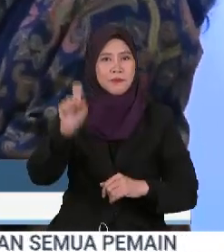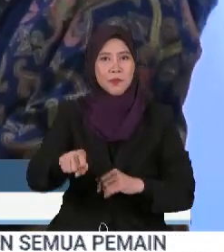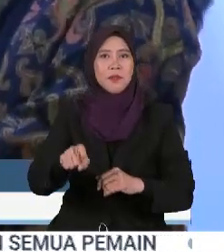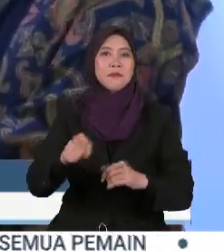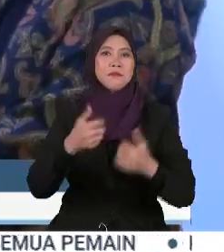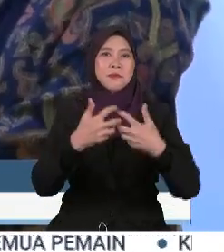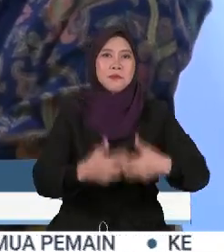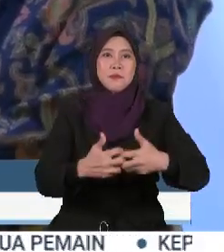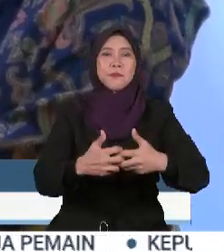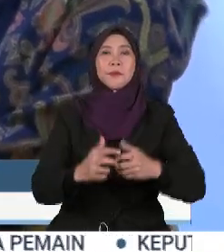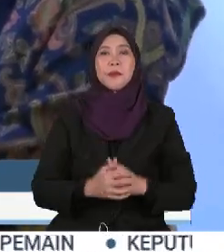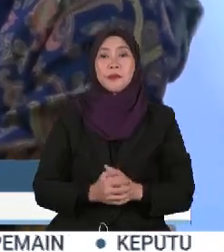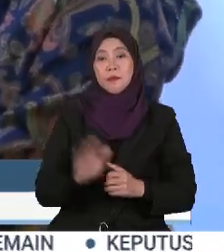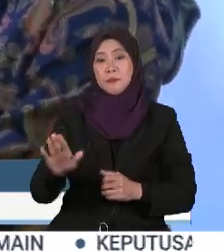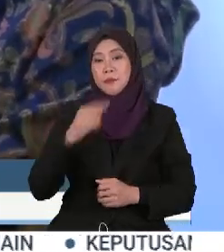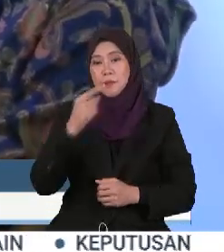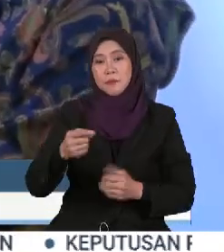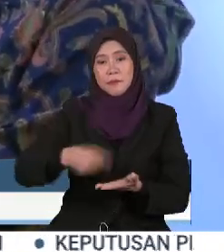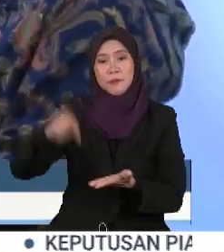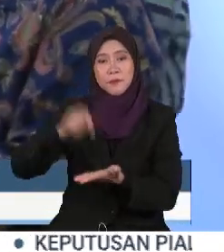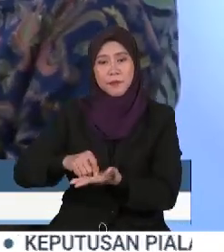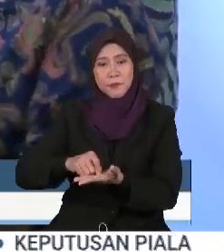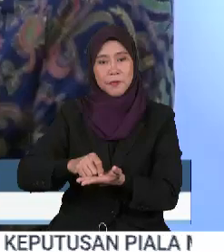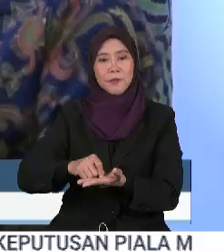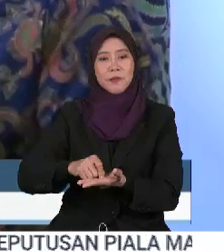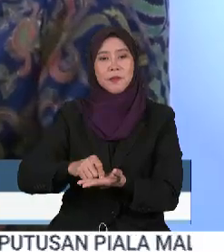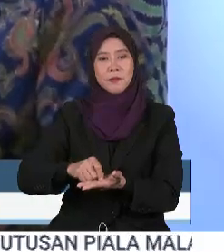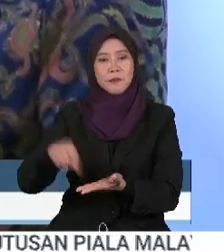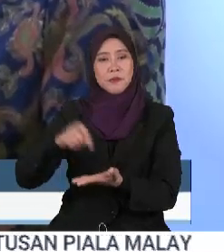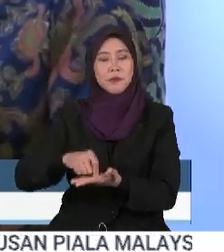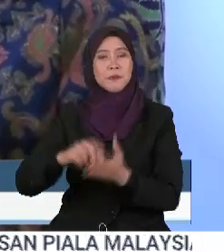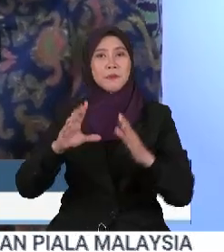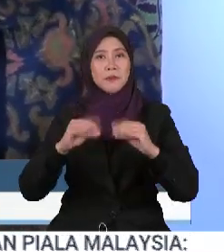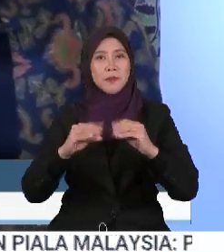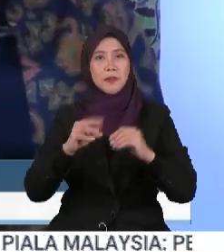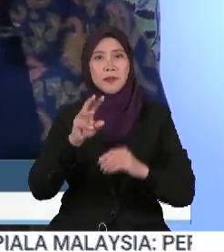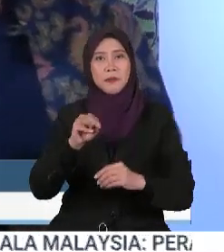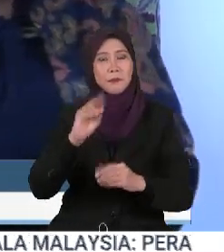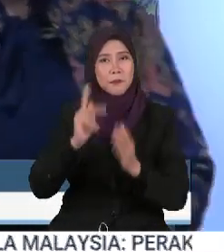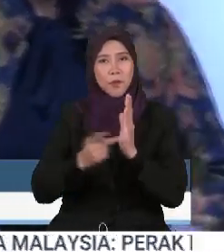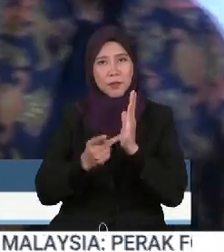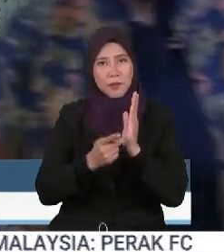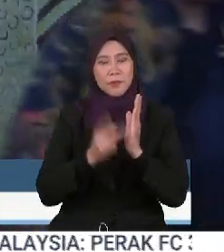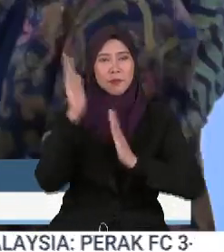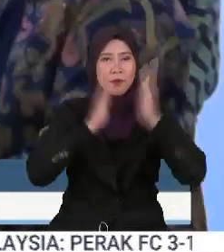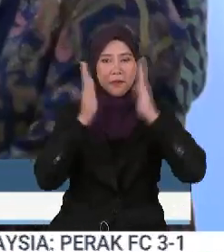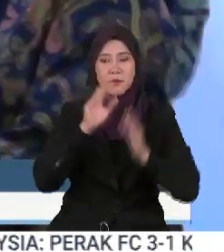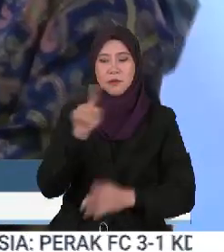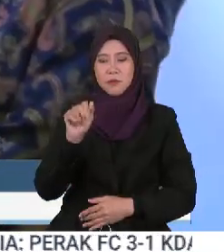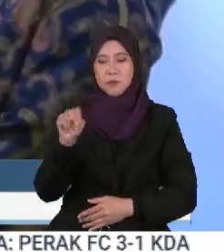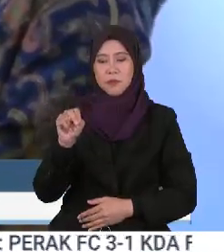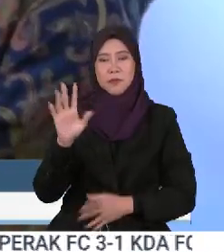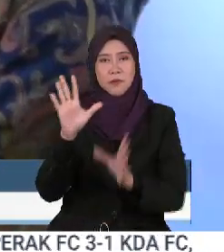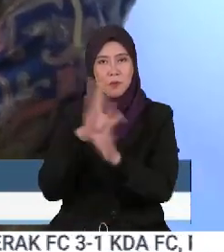industri. Beliau berucap pada majlis menandatangani Agreed Minutes of Meeting AMM Politeknik Malaysia Zon Sarawak